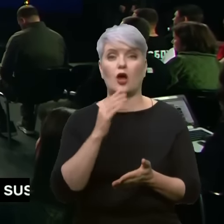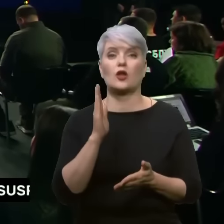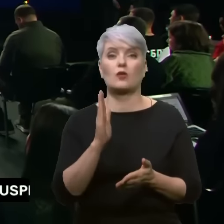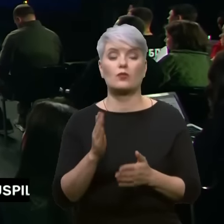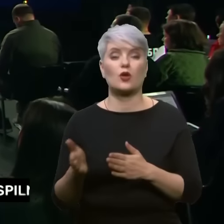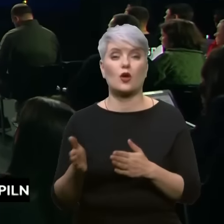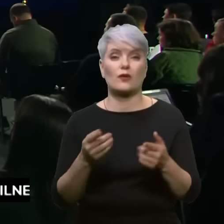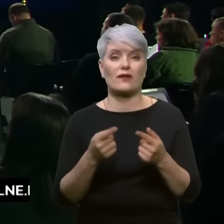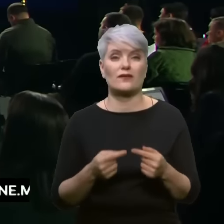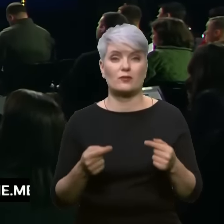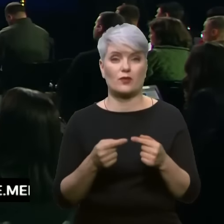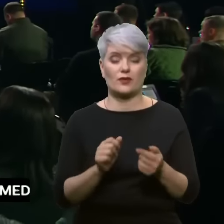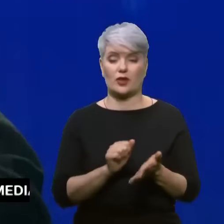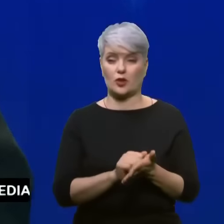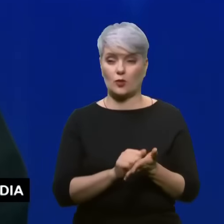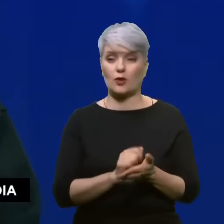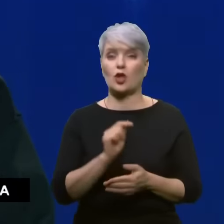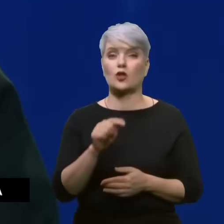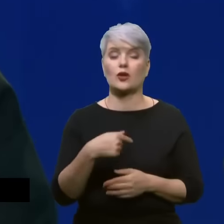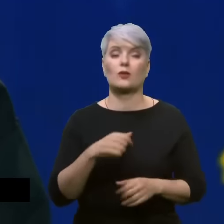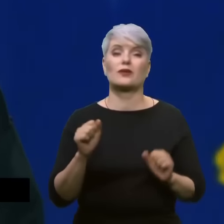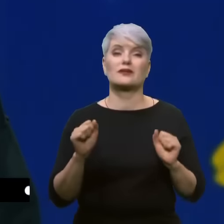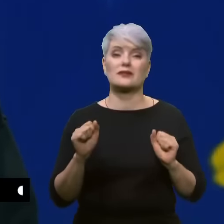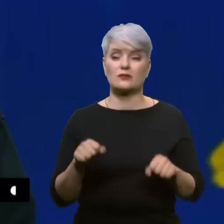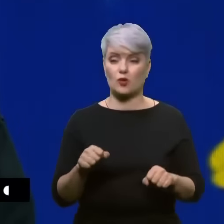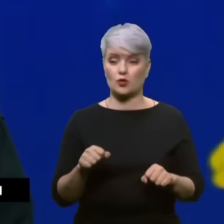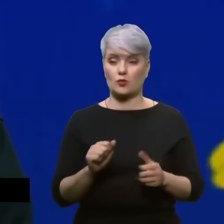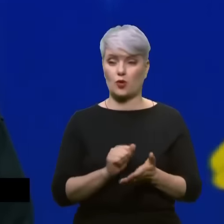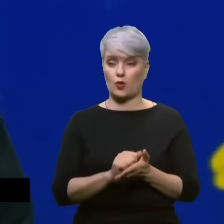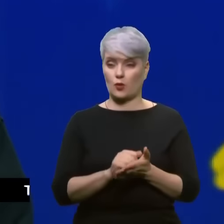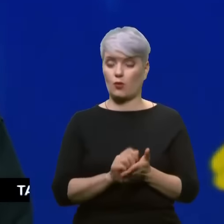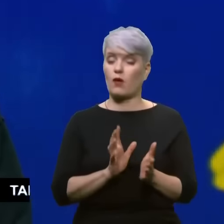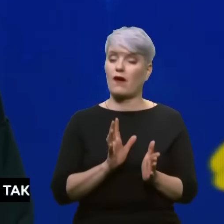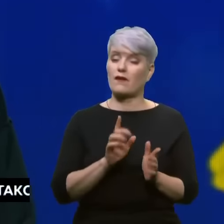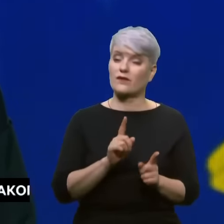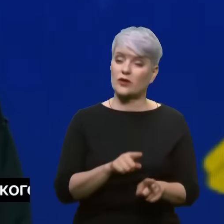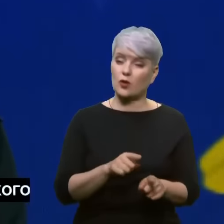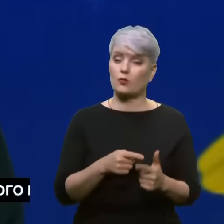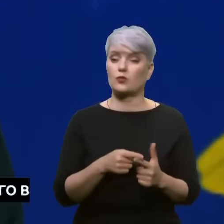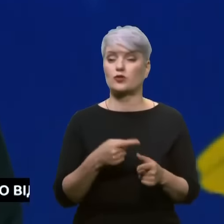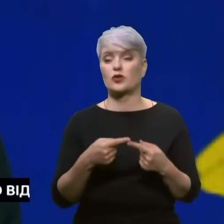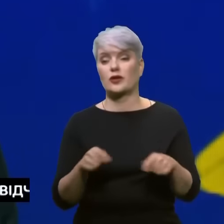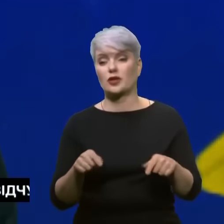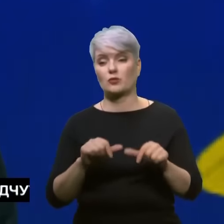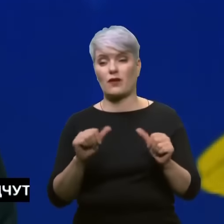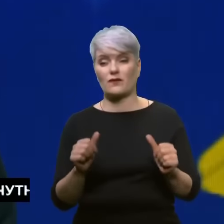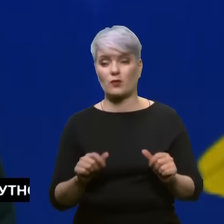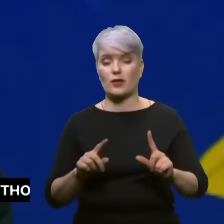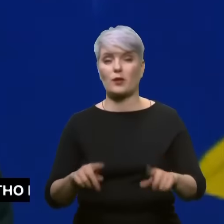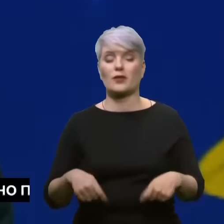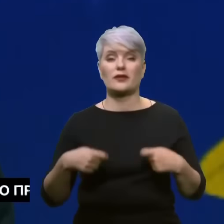документ, тоді ми зможемо його в тому чи іншому форматі